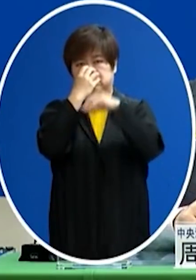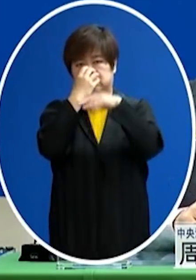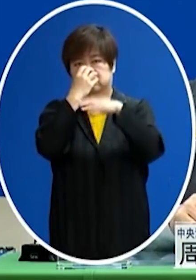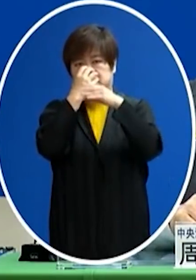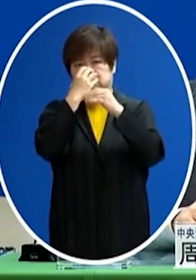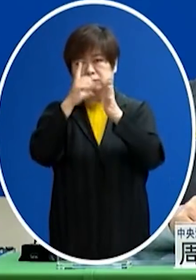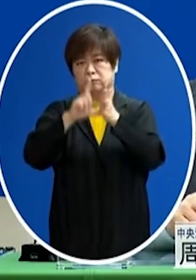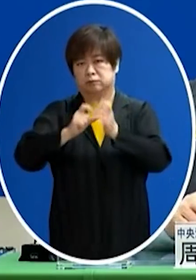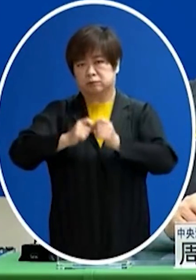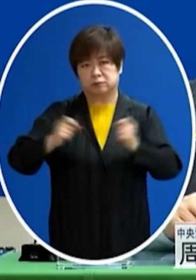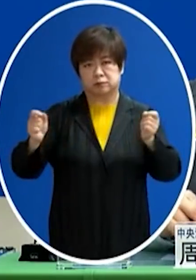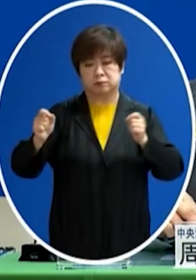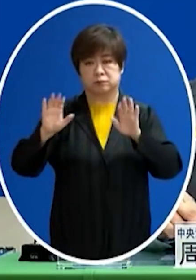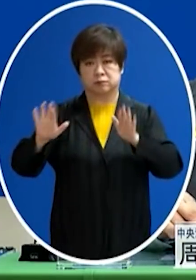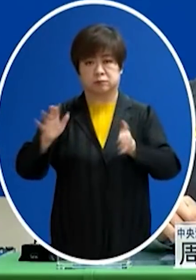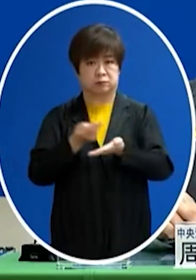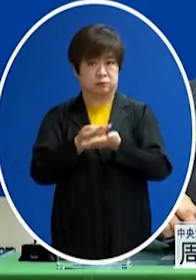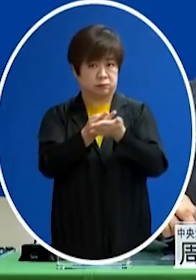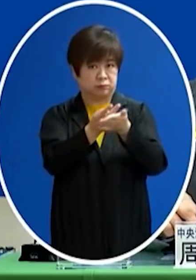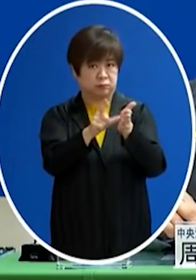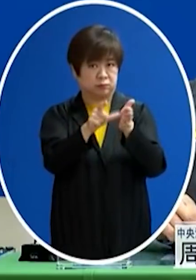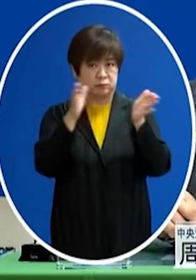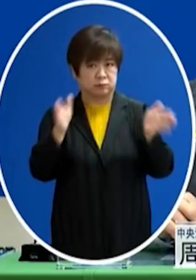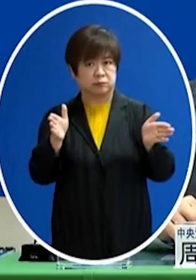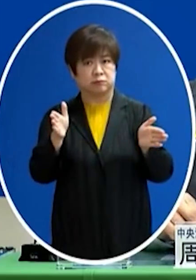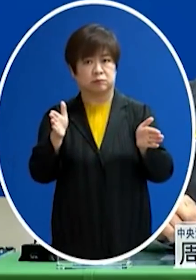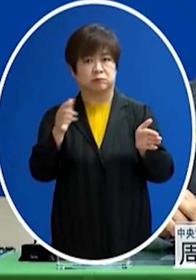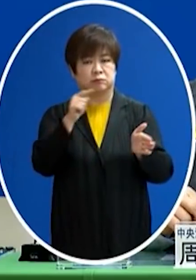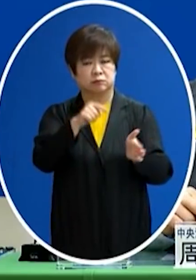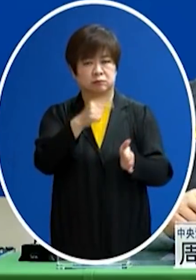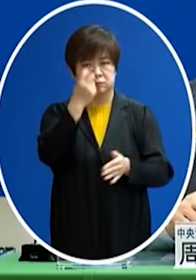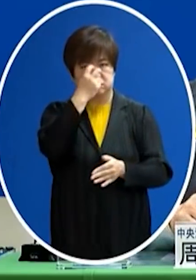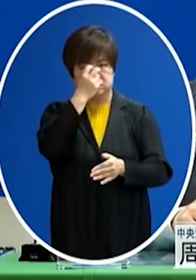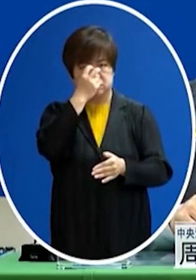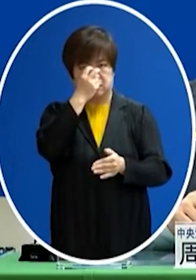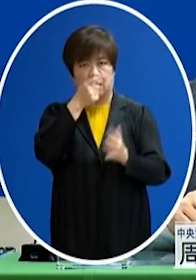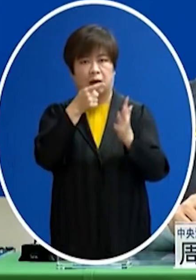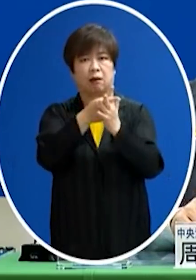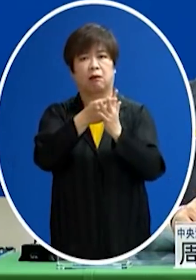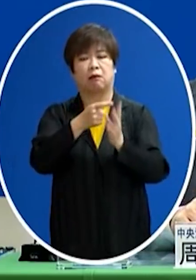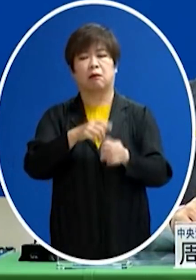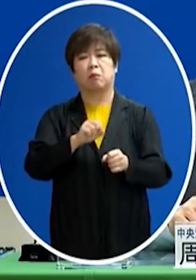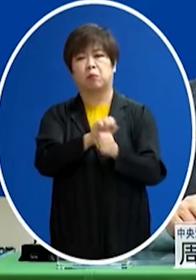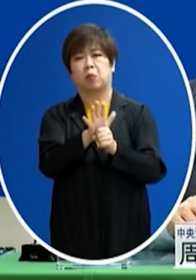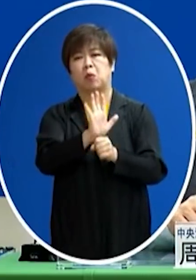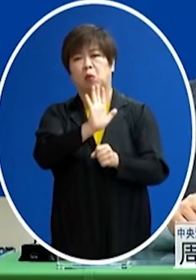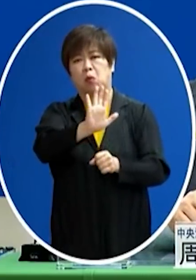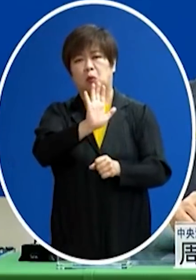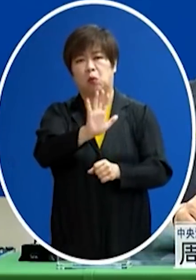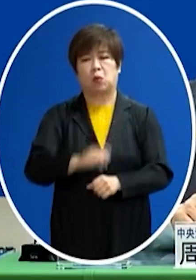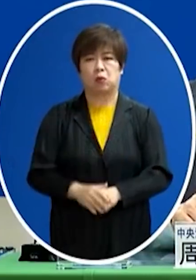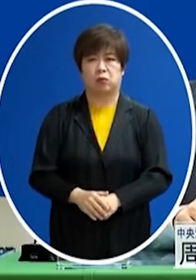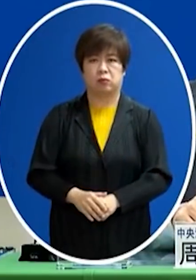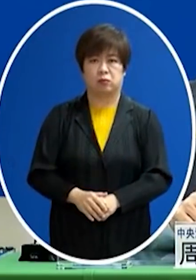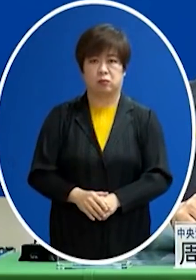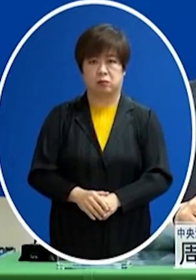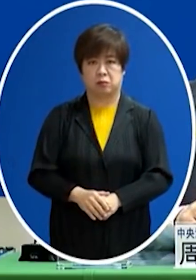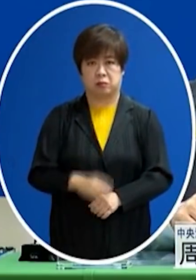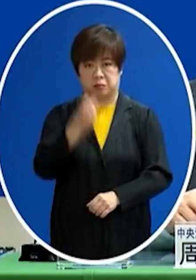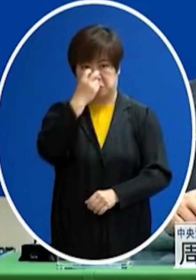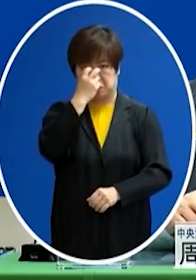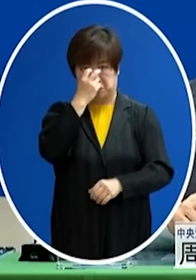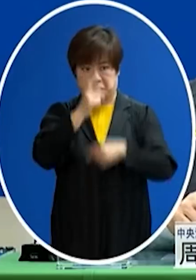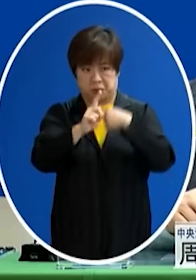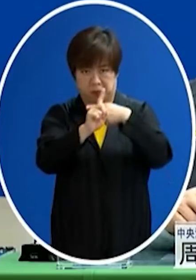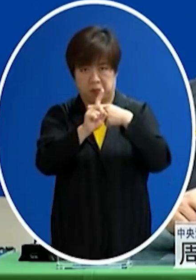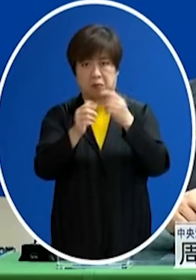那这次是在住院的期间有检验出这个新冠病毒感染，那因为检验出来